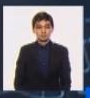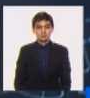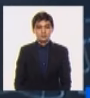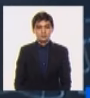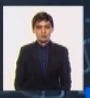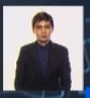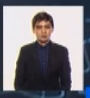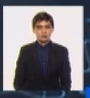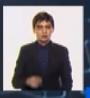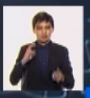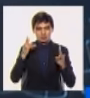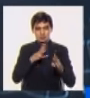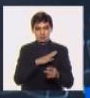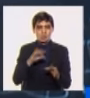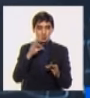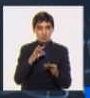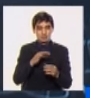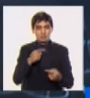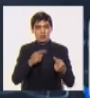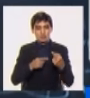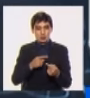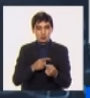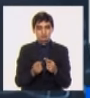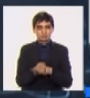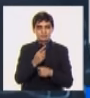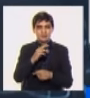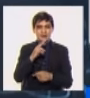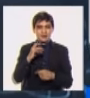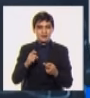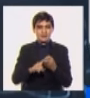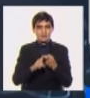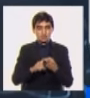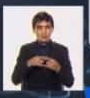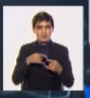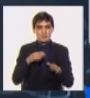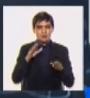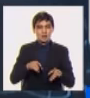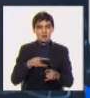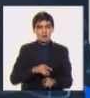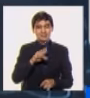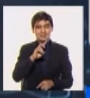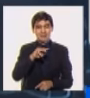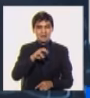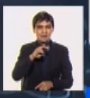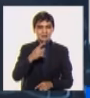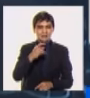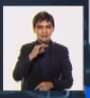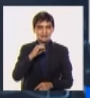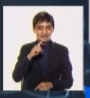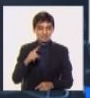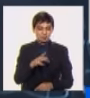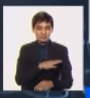стало известно о методах борьбы со вспышкой коронавируса на месторождении тенгиз ранее один из рабочих